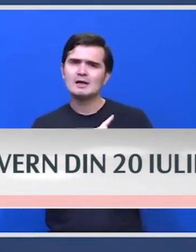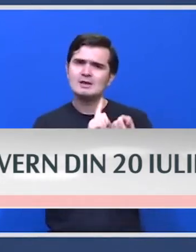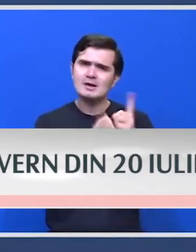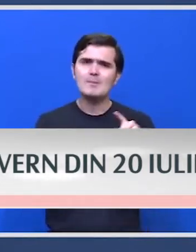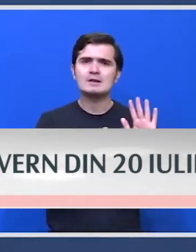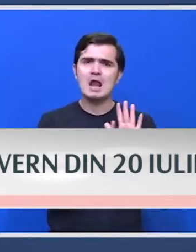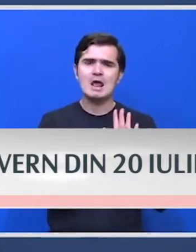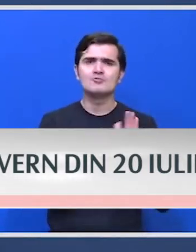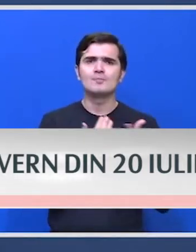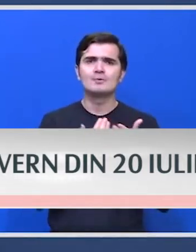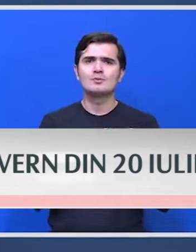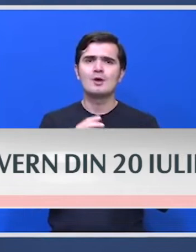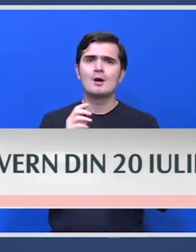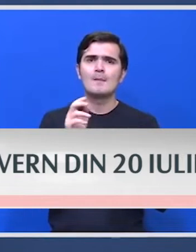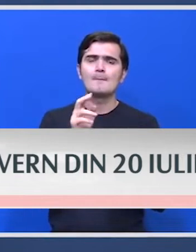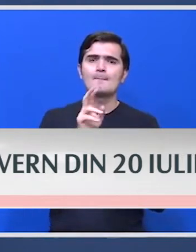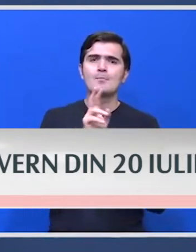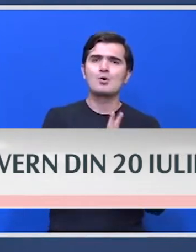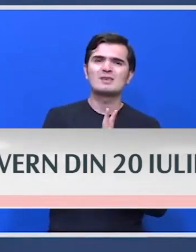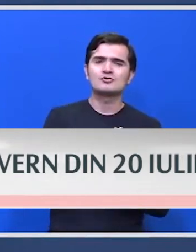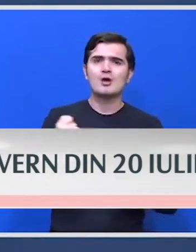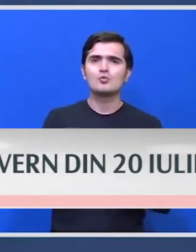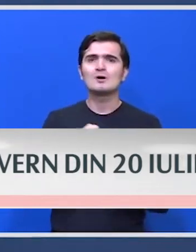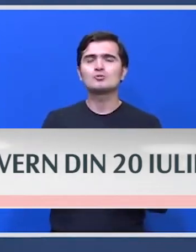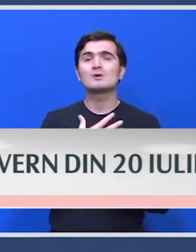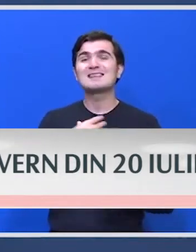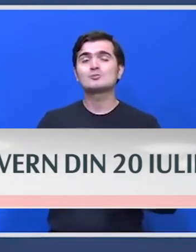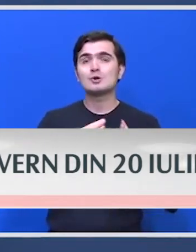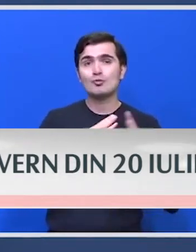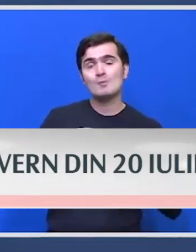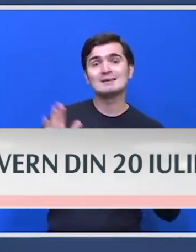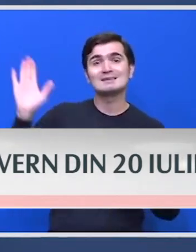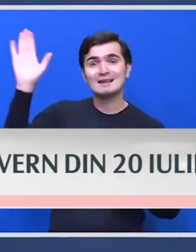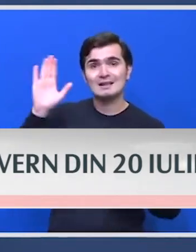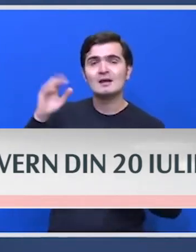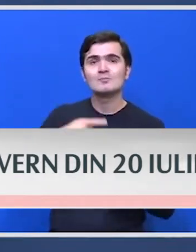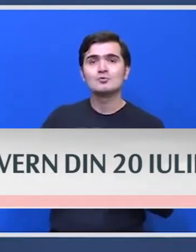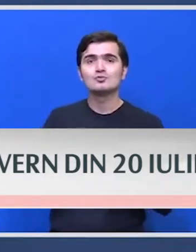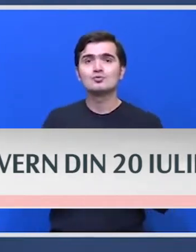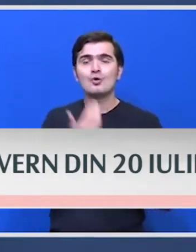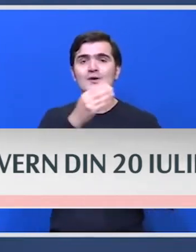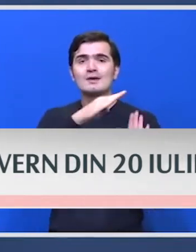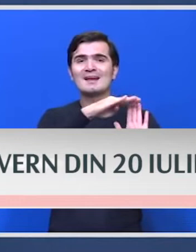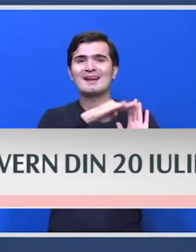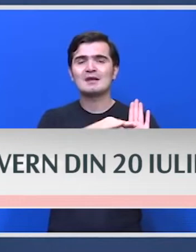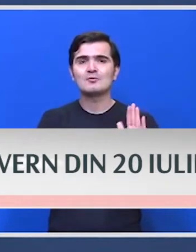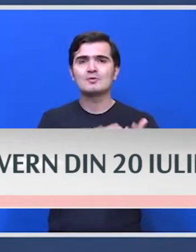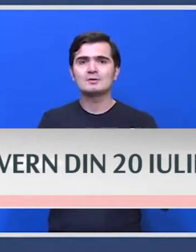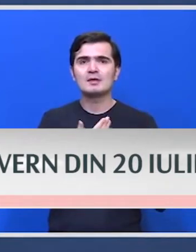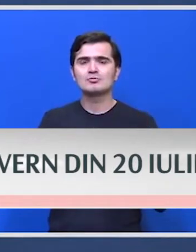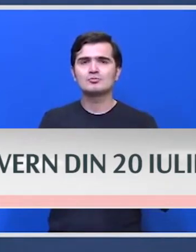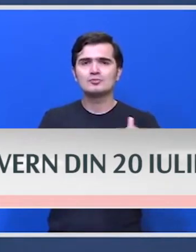legislative pentru protecția lucrătorilor sezonieri români peste hotare și noi reguli de recrutare pentru